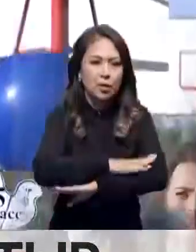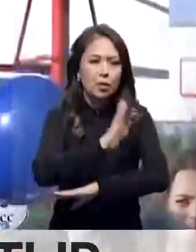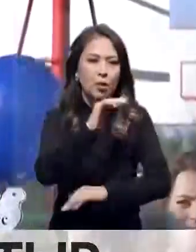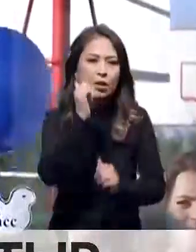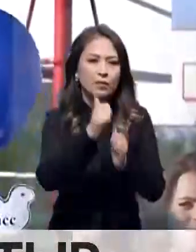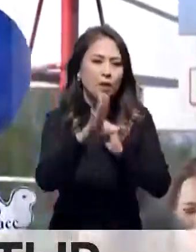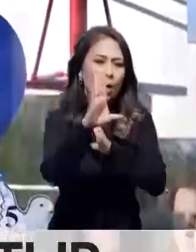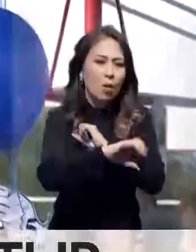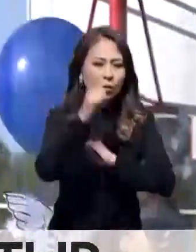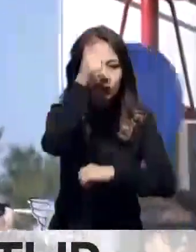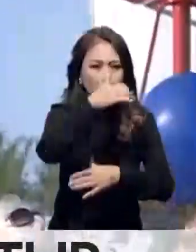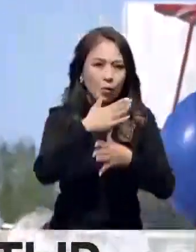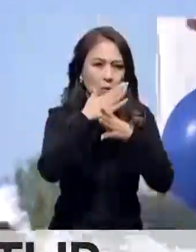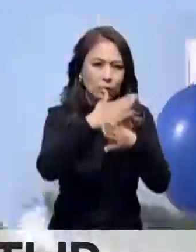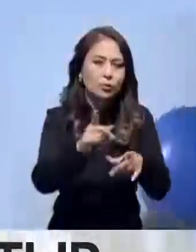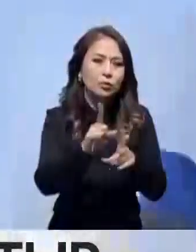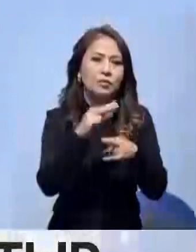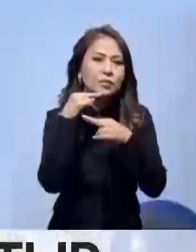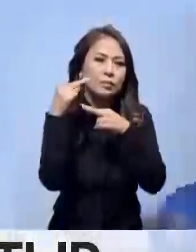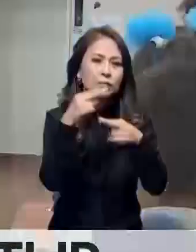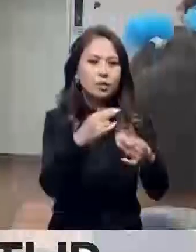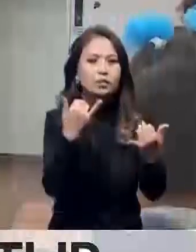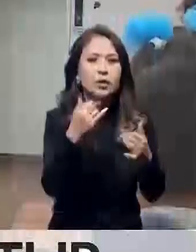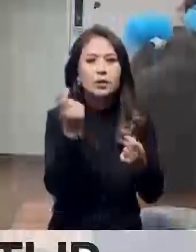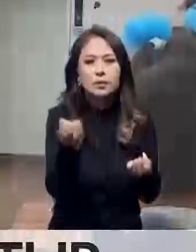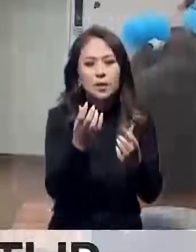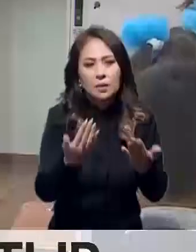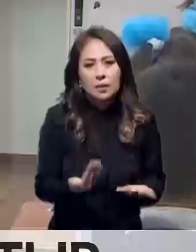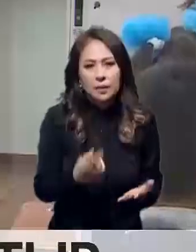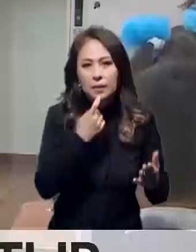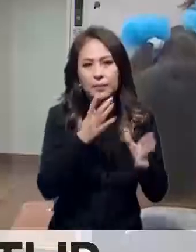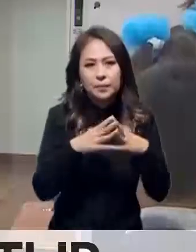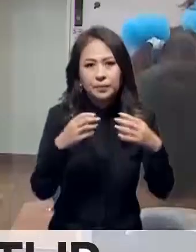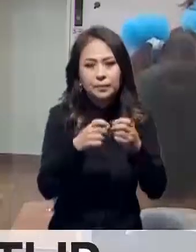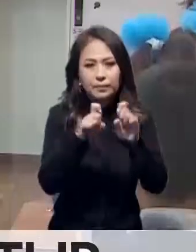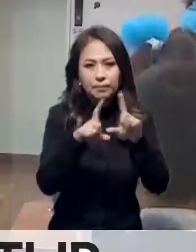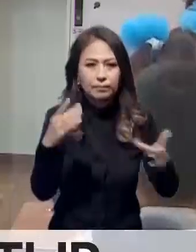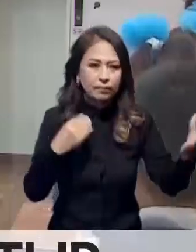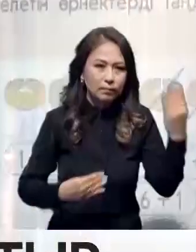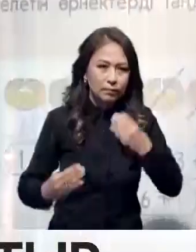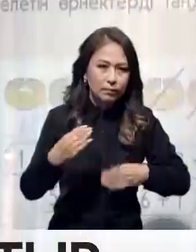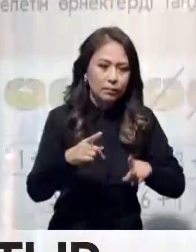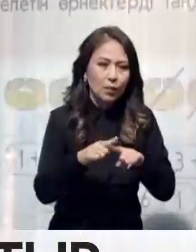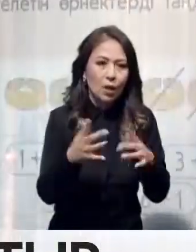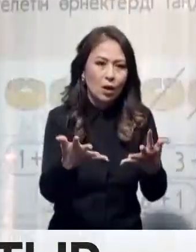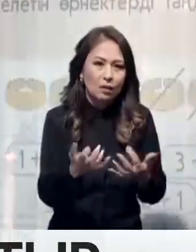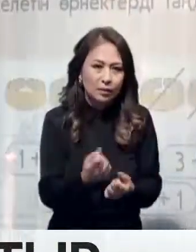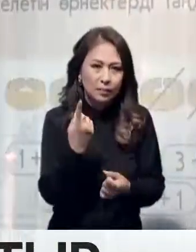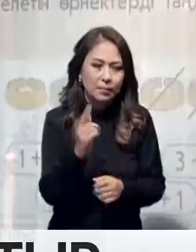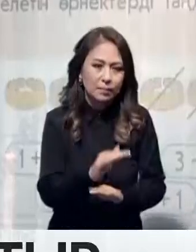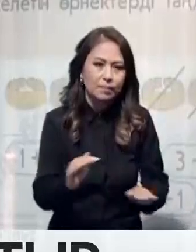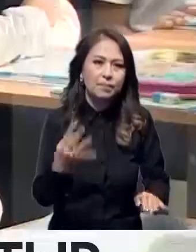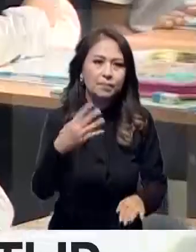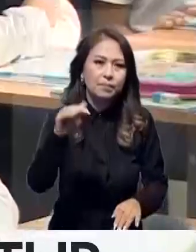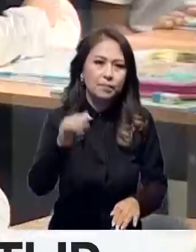сайынғы әлеуметтік көмек мәселесі де назарда. Биыл аз қамтылған отбасылар мектеп киімі мен кеңсе тауарларын алу үшін бір балаға 40